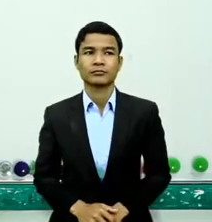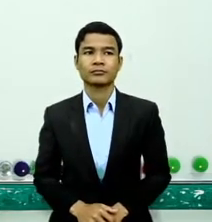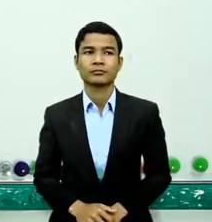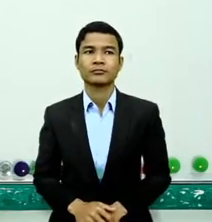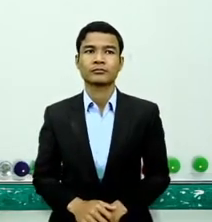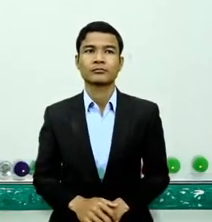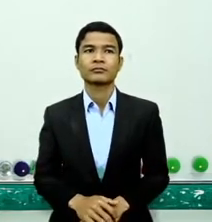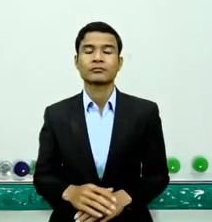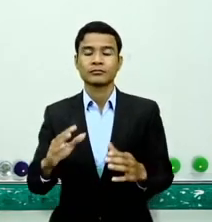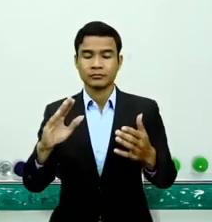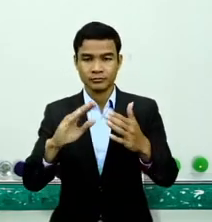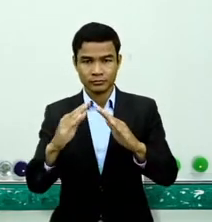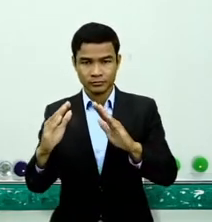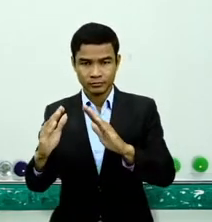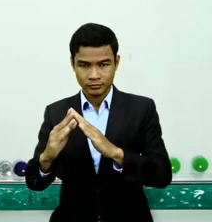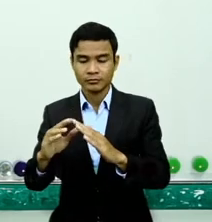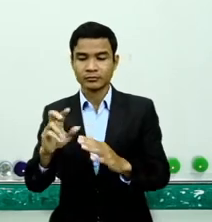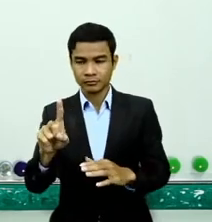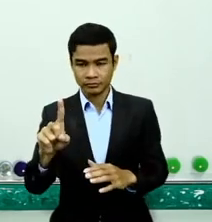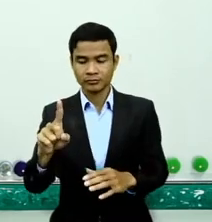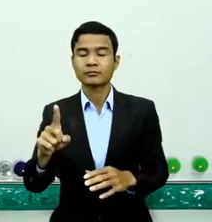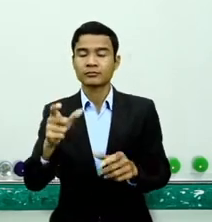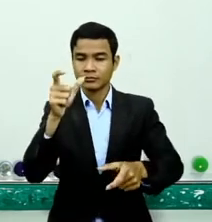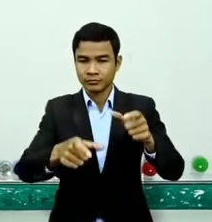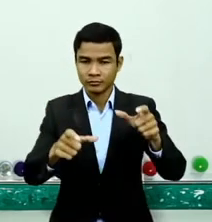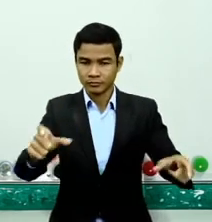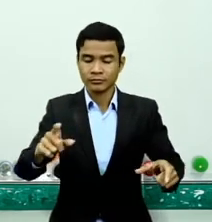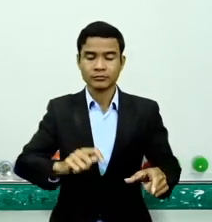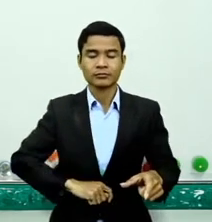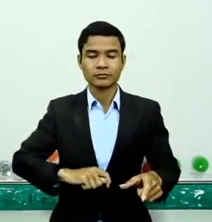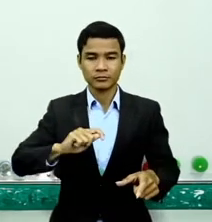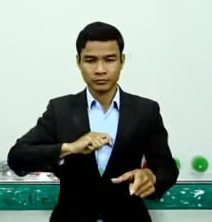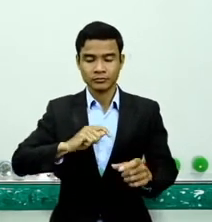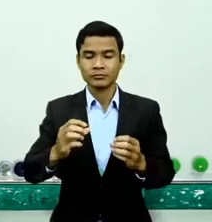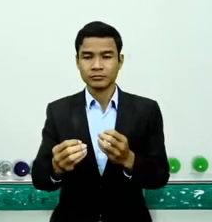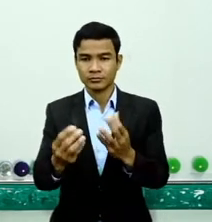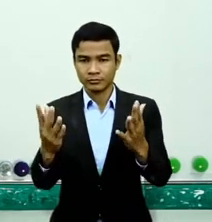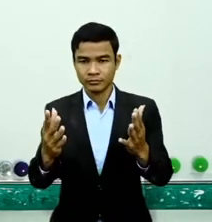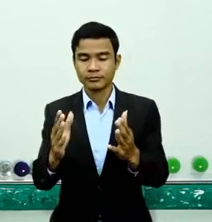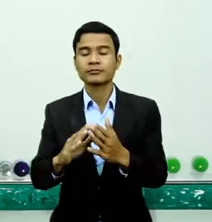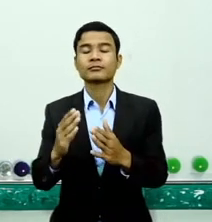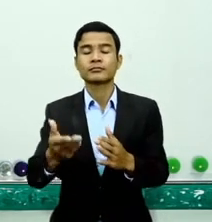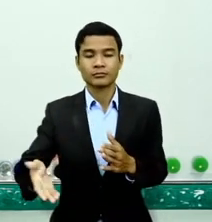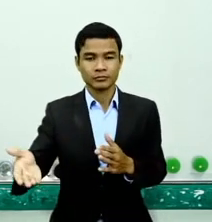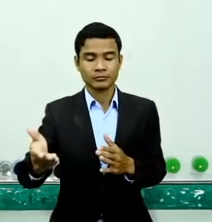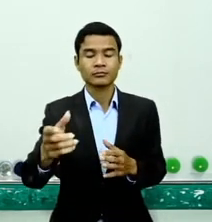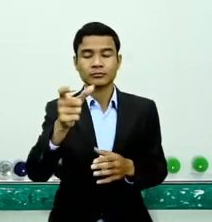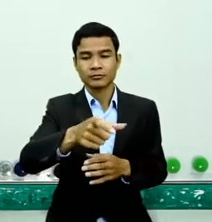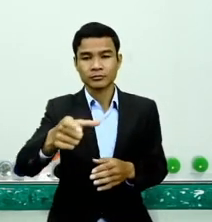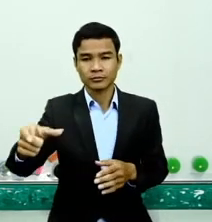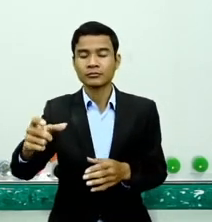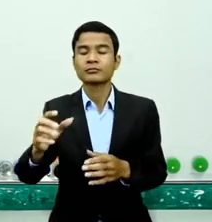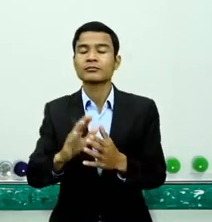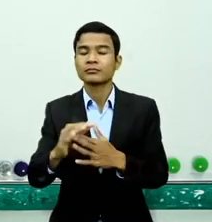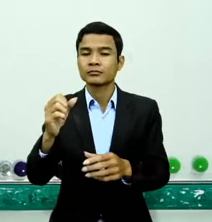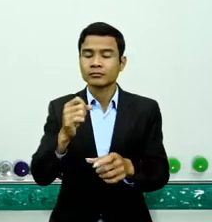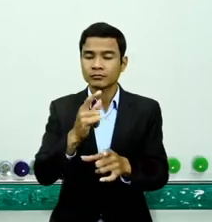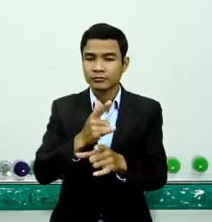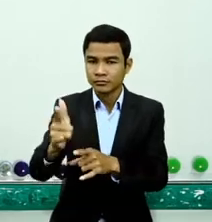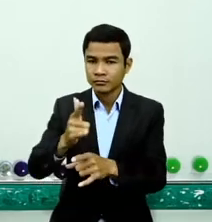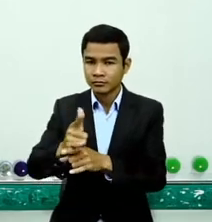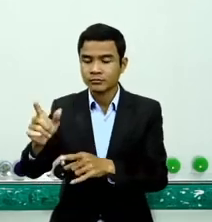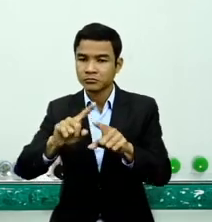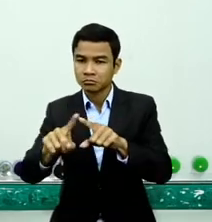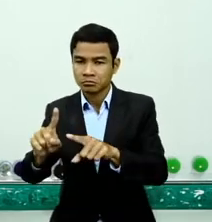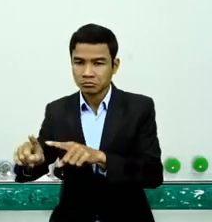nơi khăn ông phô mùi miên mình lưu nơi chỉ trơn chà hồi phụ kế tay bà có bà bọp xếp xếp xếp kìa đây nè khá năng